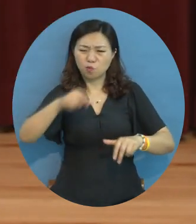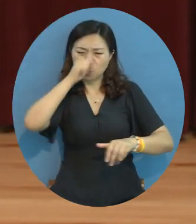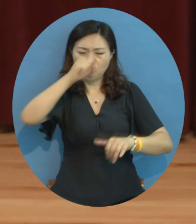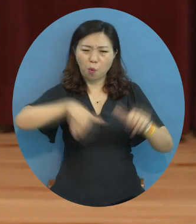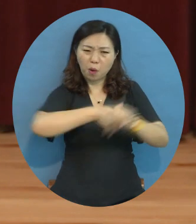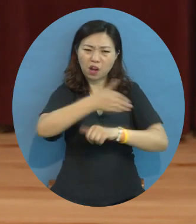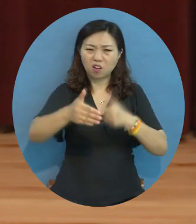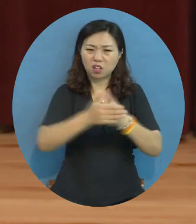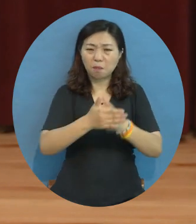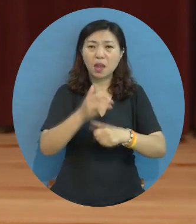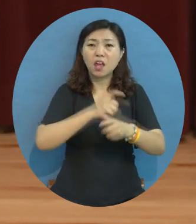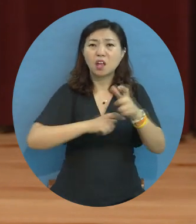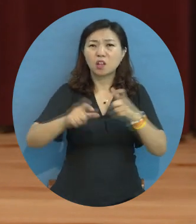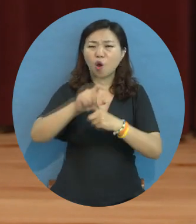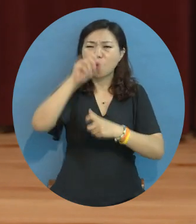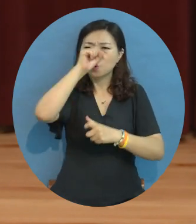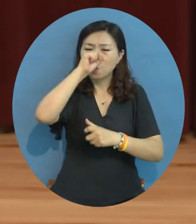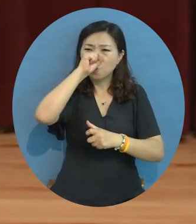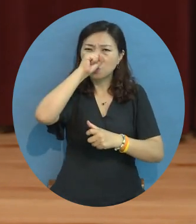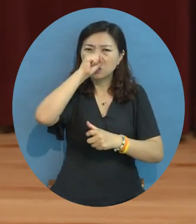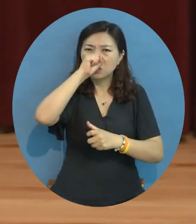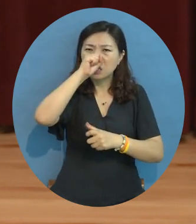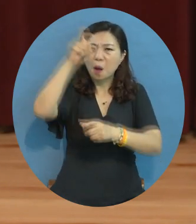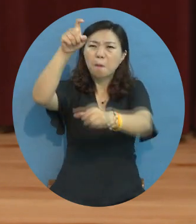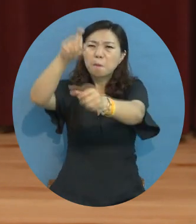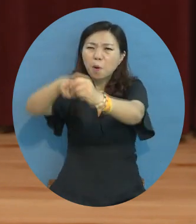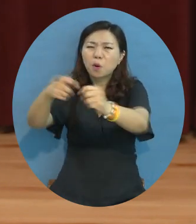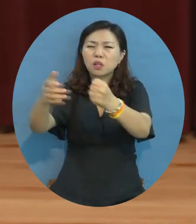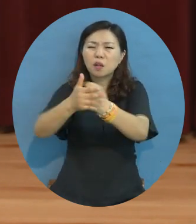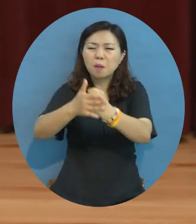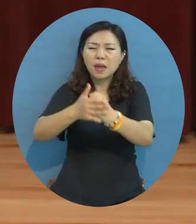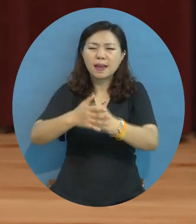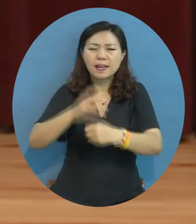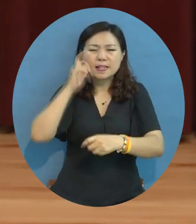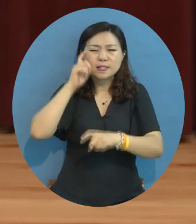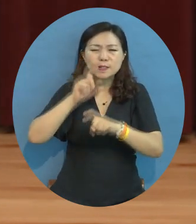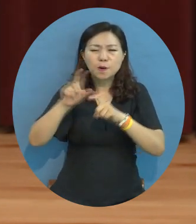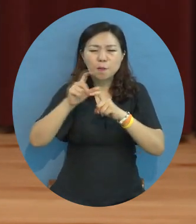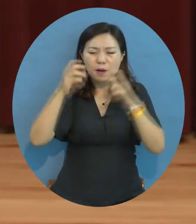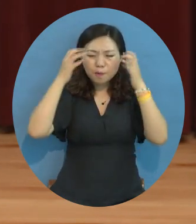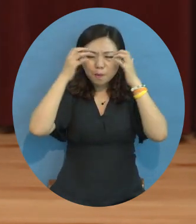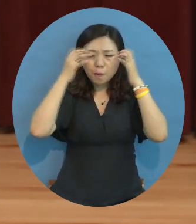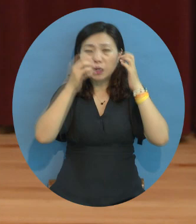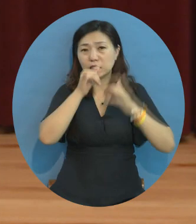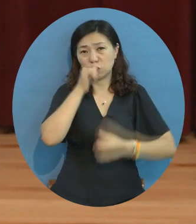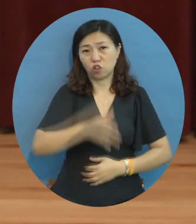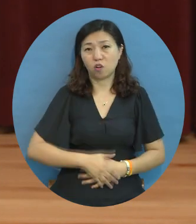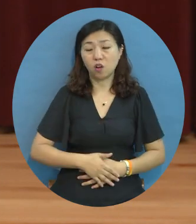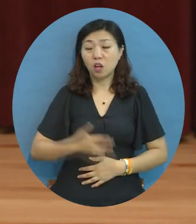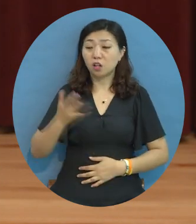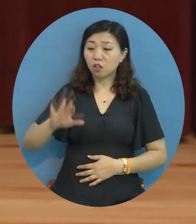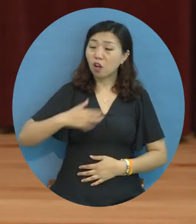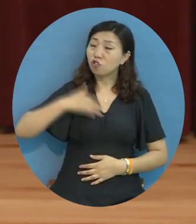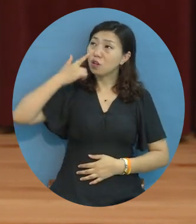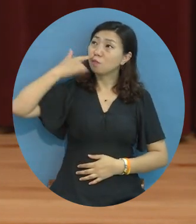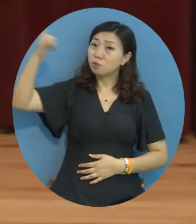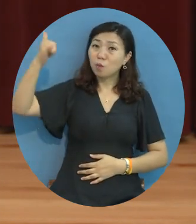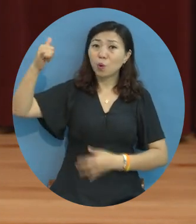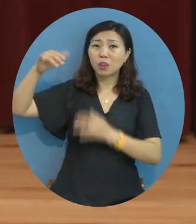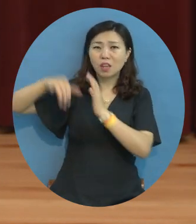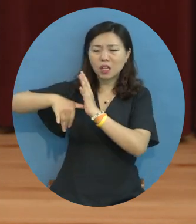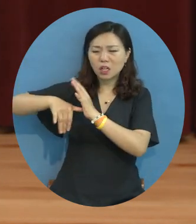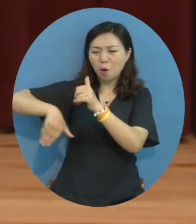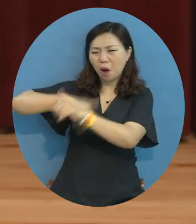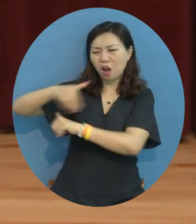너무 어렵다는 거예요. 제 말 이해하셨어요? 근데 우리 부모 세대는 너무 나쁜 조건에 있었기 때문에